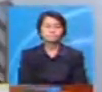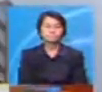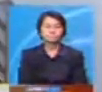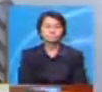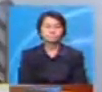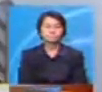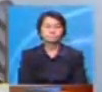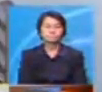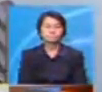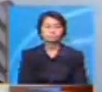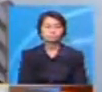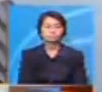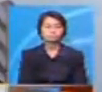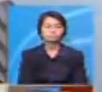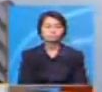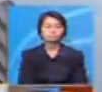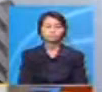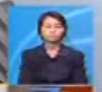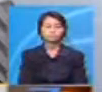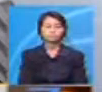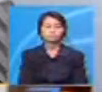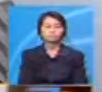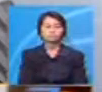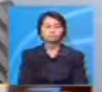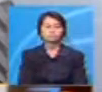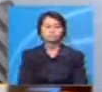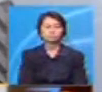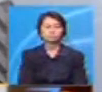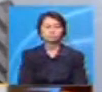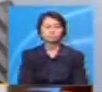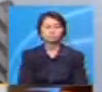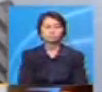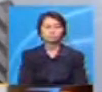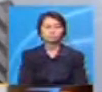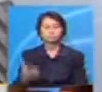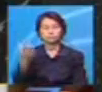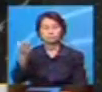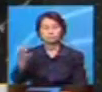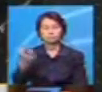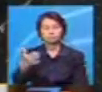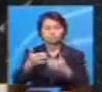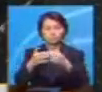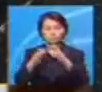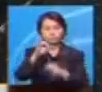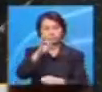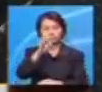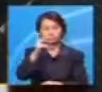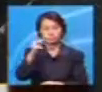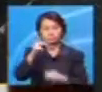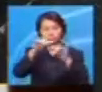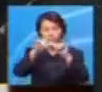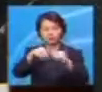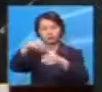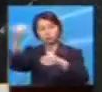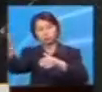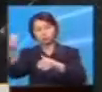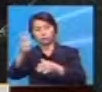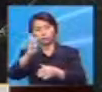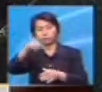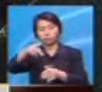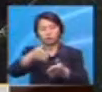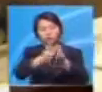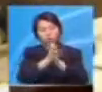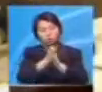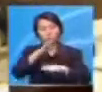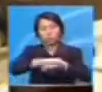untuk makluman tuan-tuan dan puan-puan jumlah permohonan pembeli secara mereka antara hampir 9000 pemohon yang tinggal di wilayah Persekutuan yang memohon